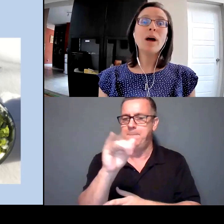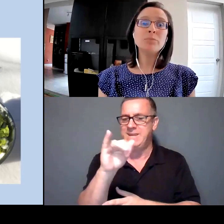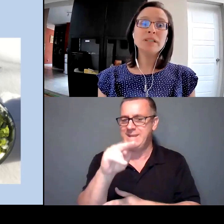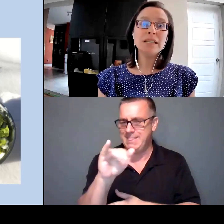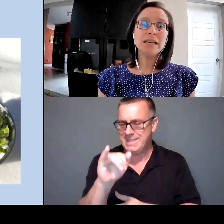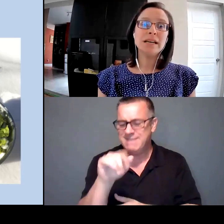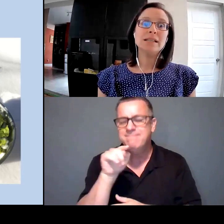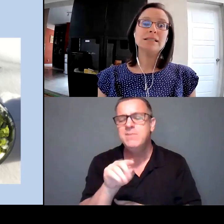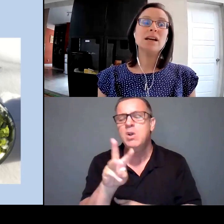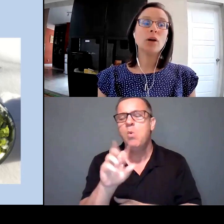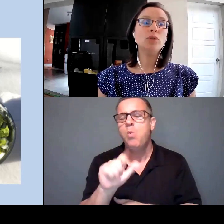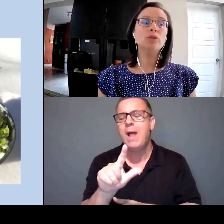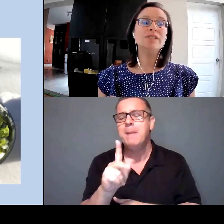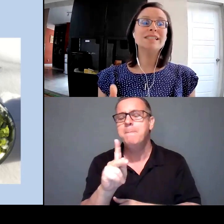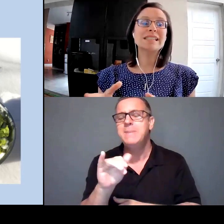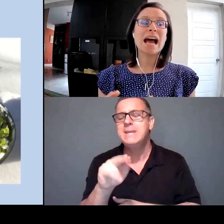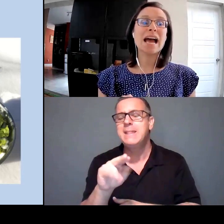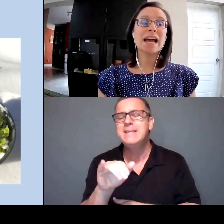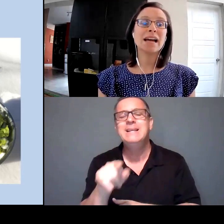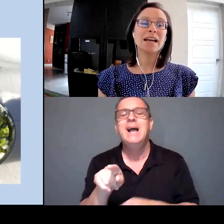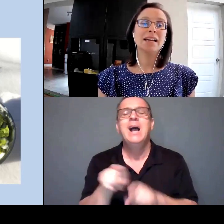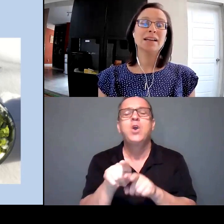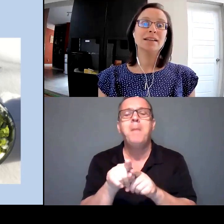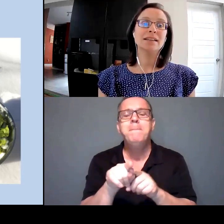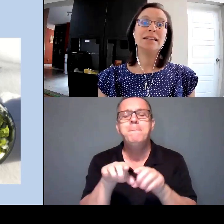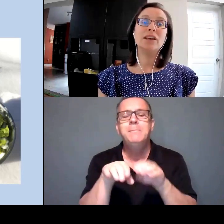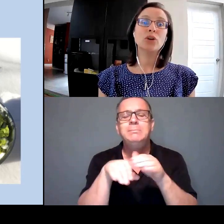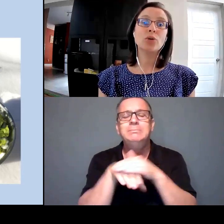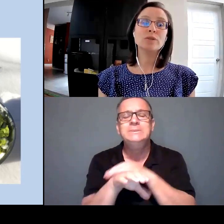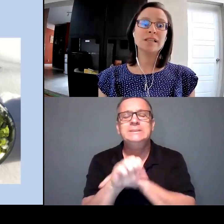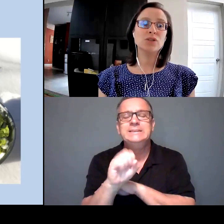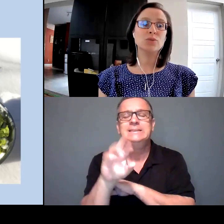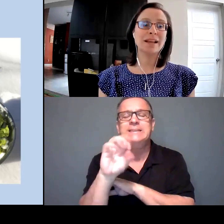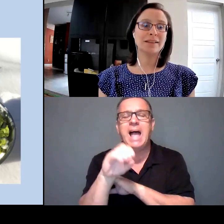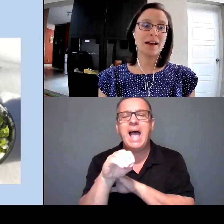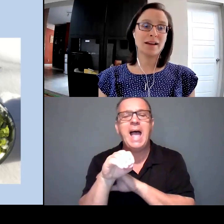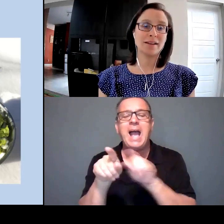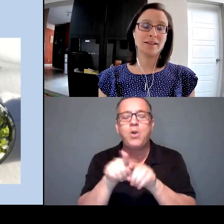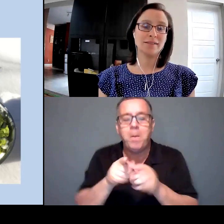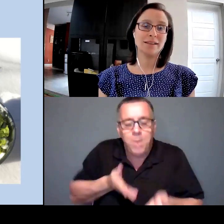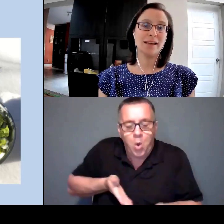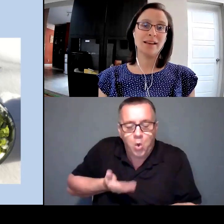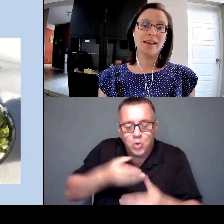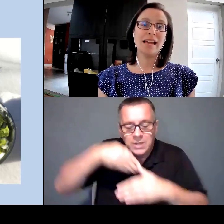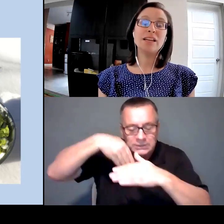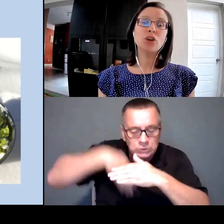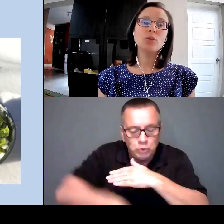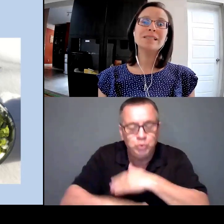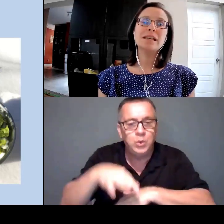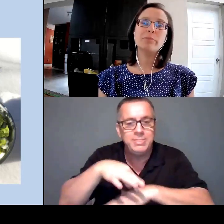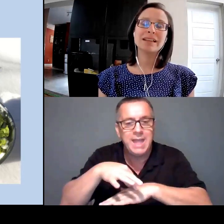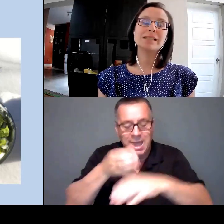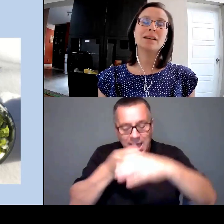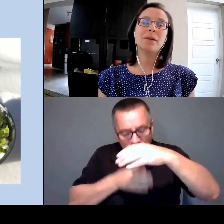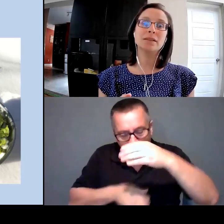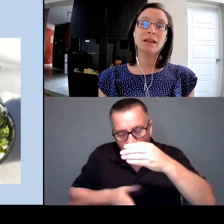Les walpini, c'est comme une serre qui est creusée sous la terre. OK? Elle est